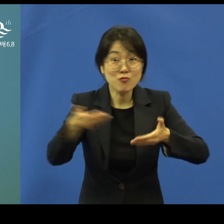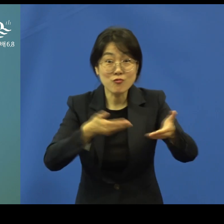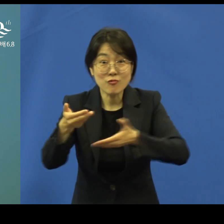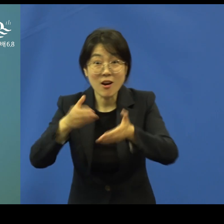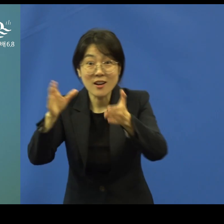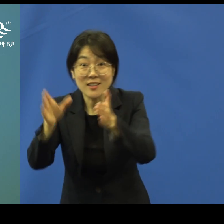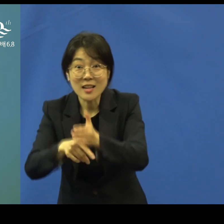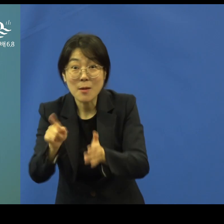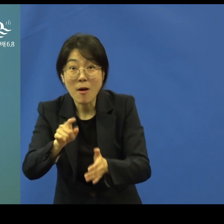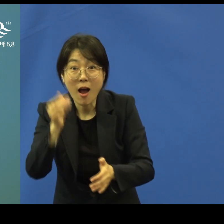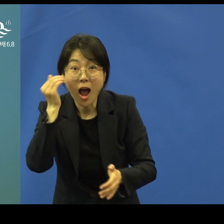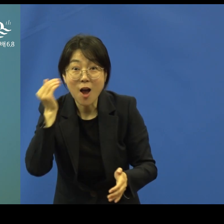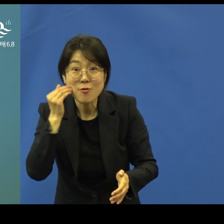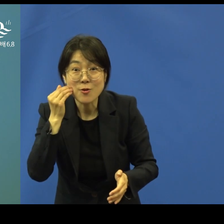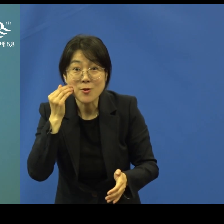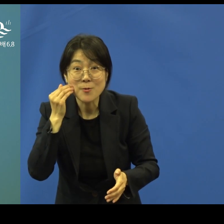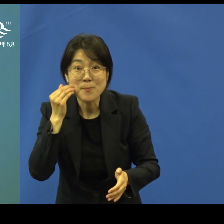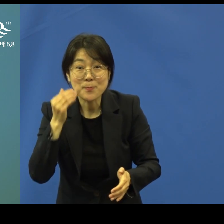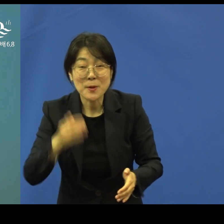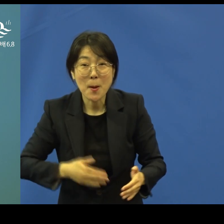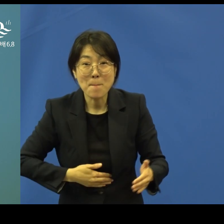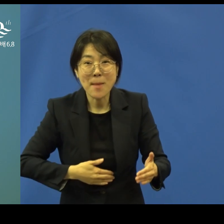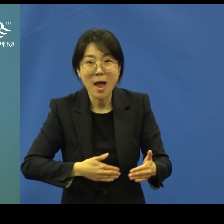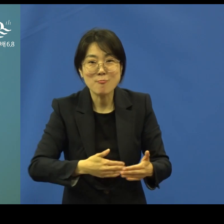돈이 생긴 거거든요.